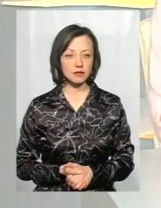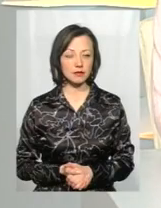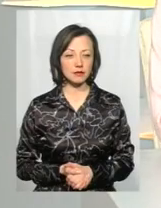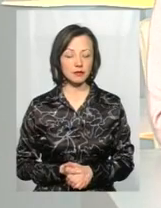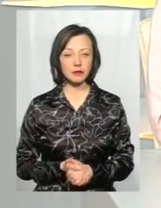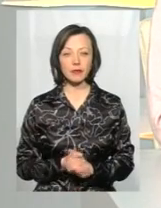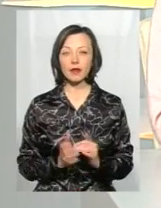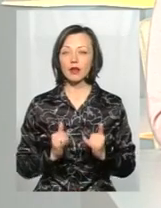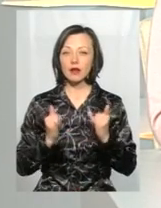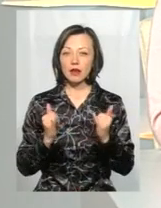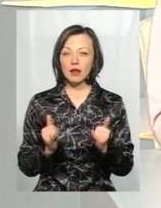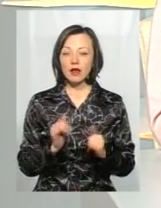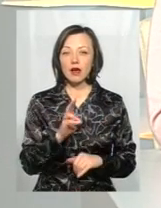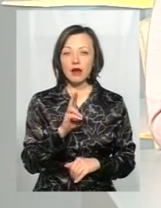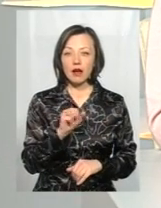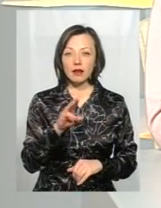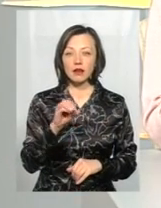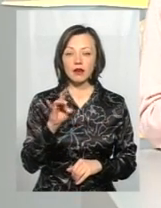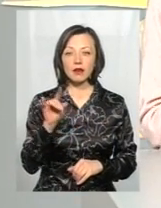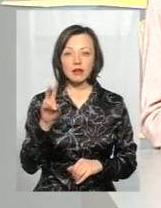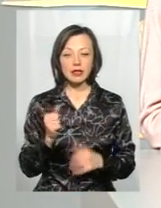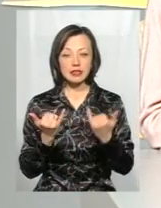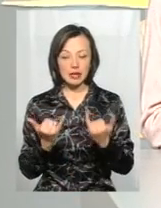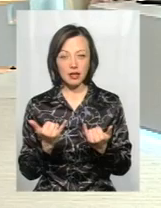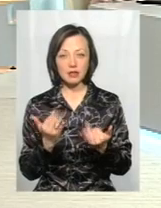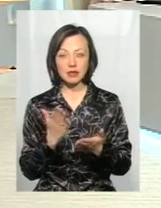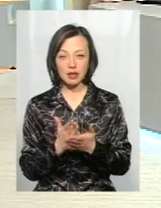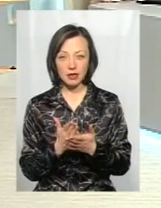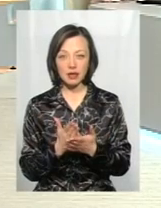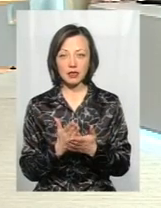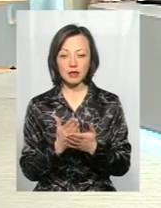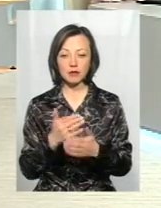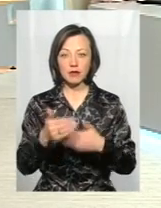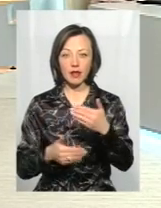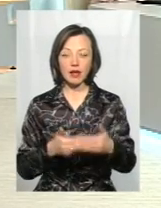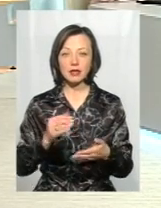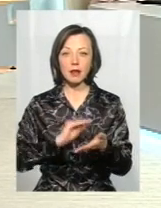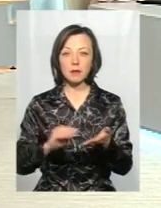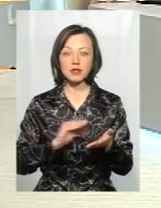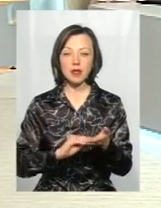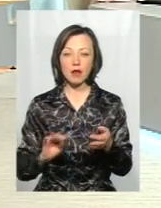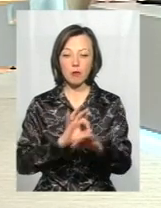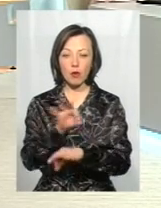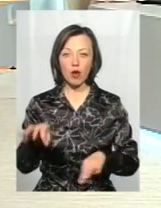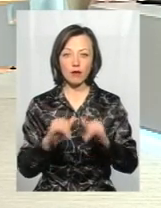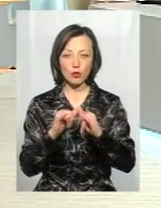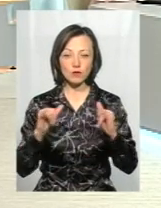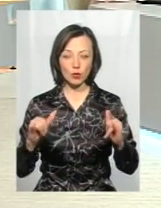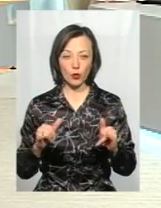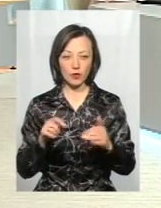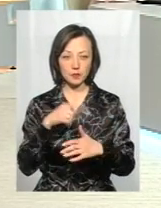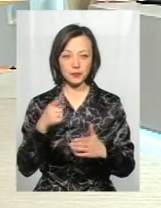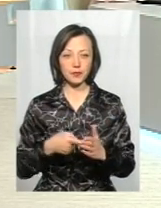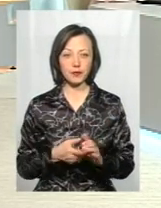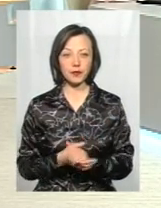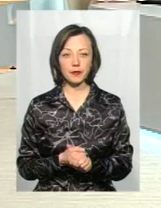Пані Катерино, чи спостерігається зараз тенденція до написання проєктів розвиткових? На жаль,